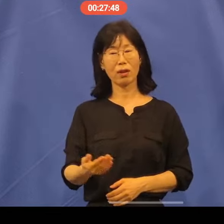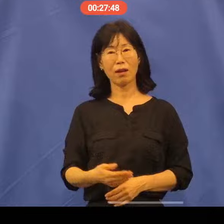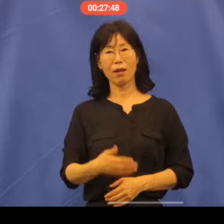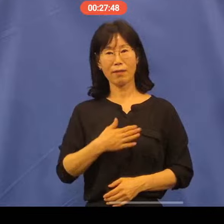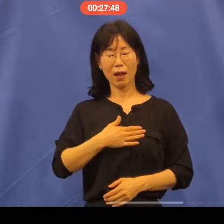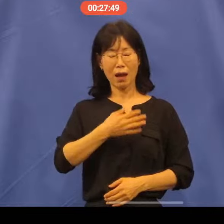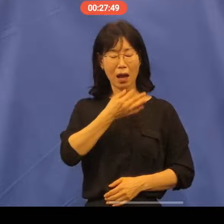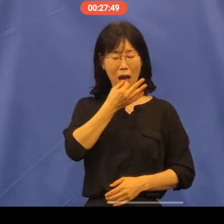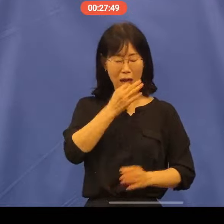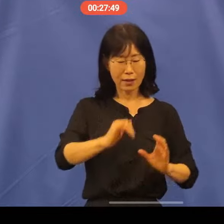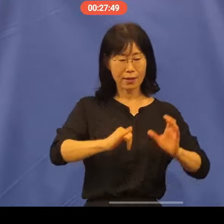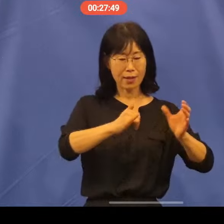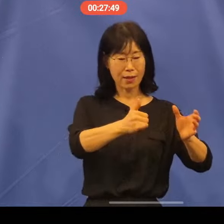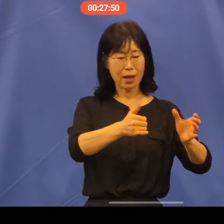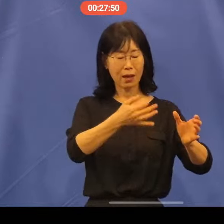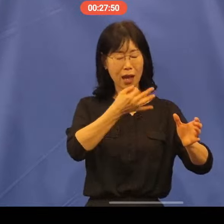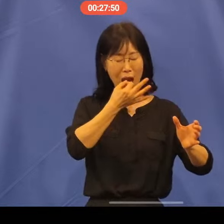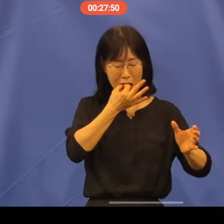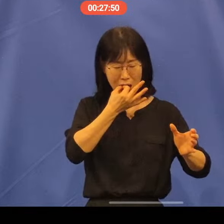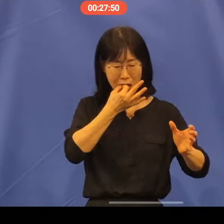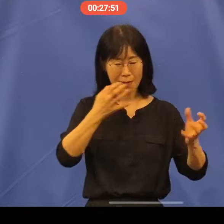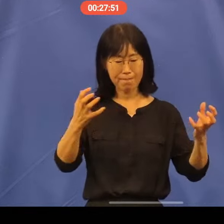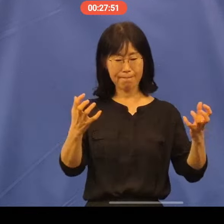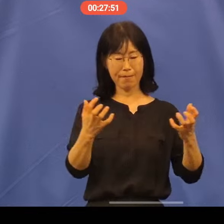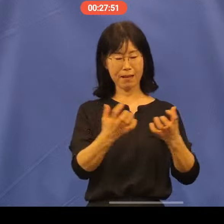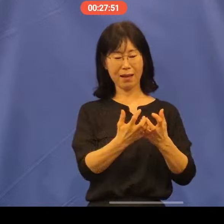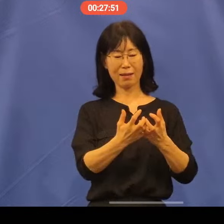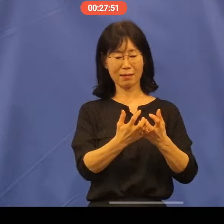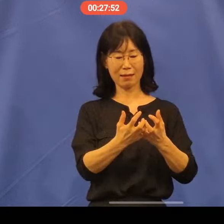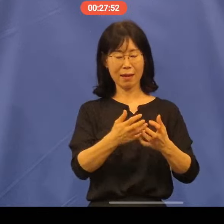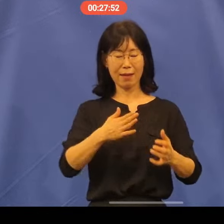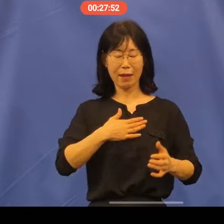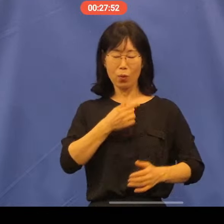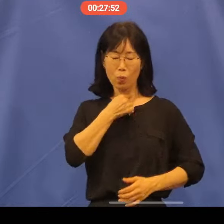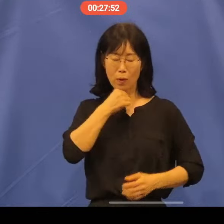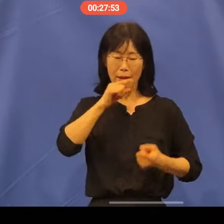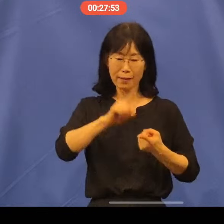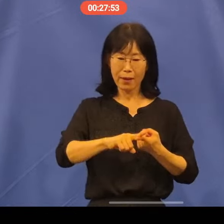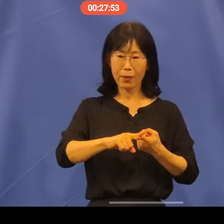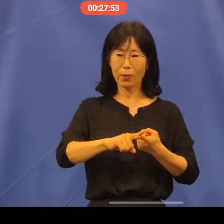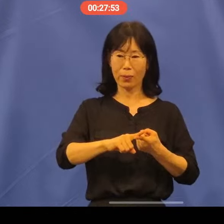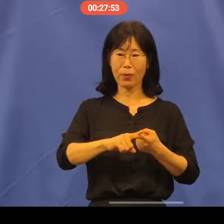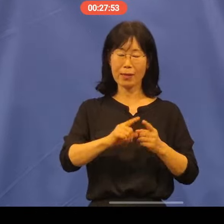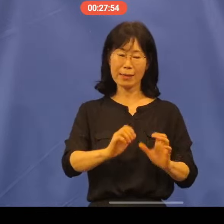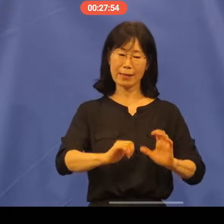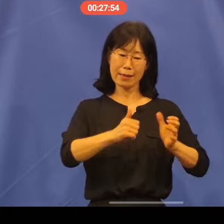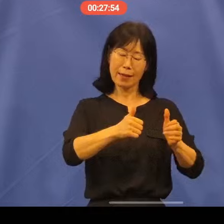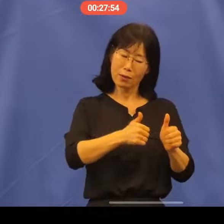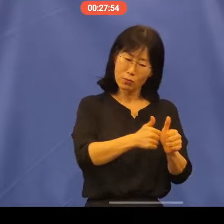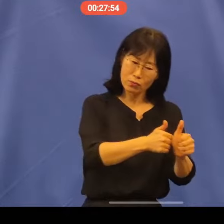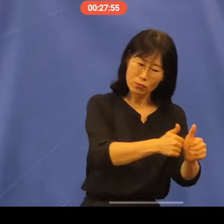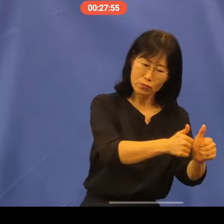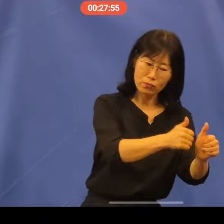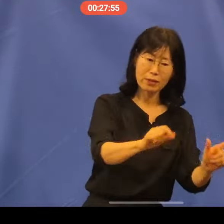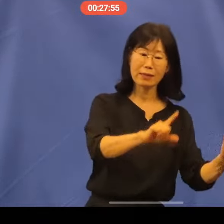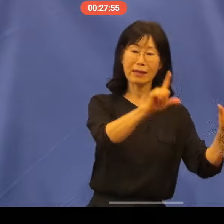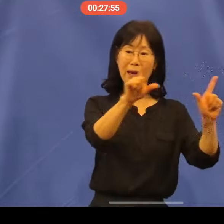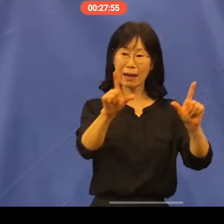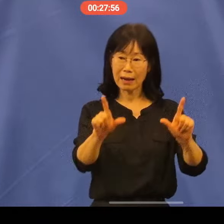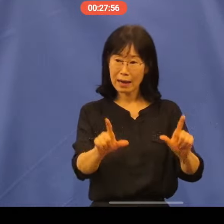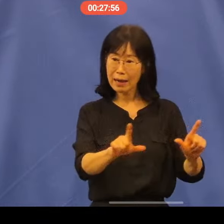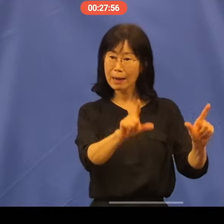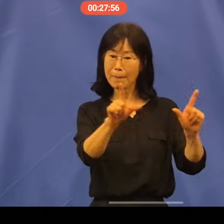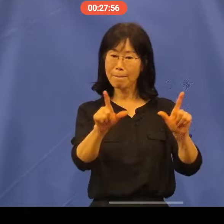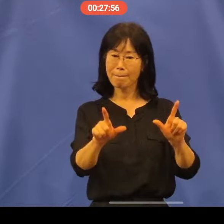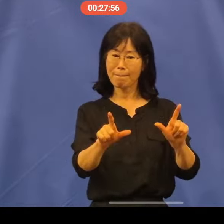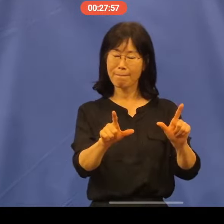육신, 철저히 자기의 욕심을 따라 살아가고자 하는 이 육신 말이죠. 죄에 묶여있는